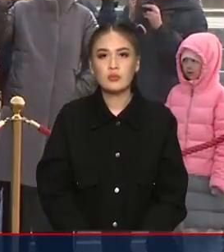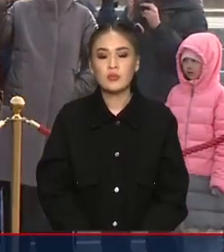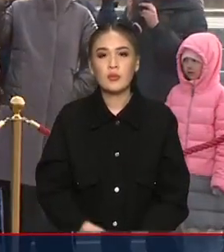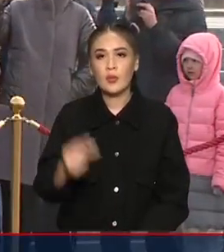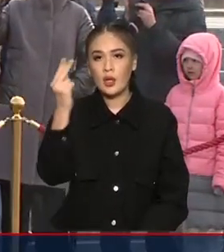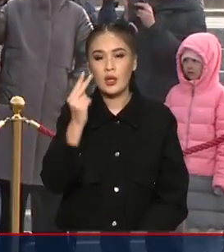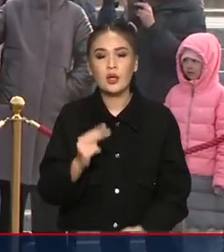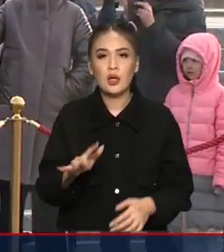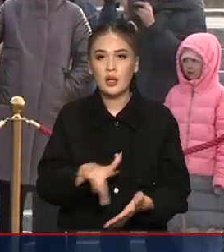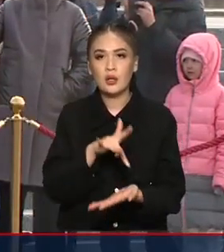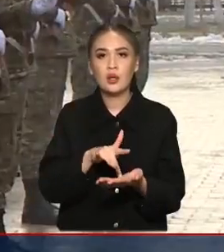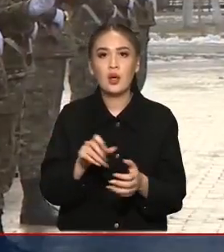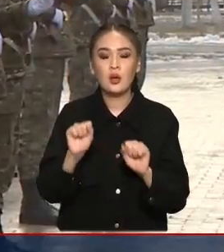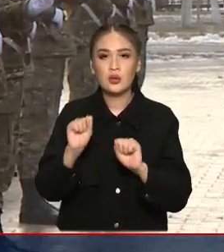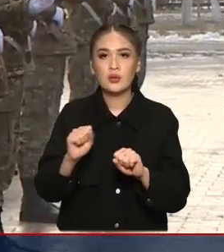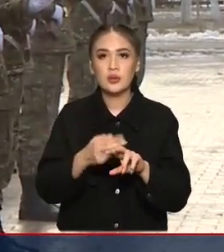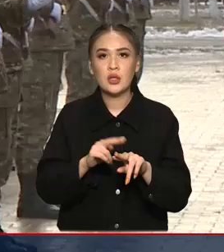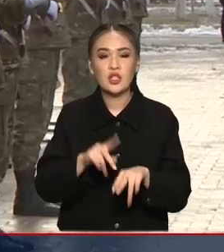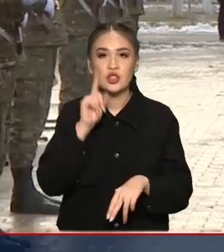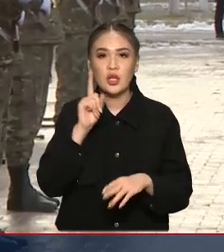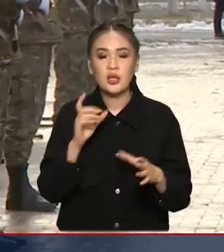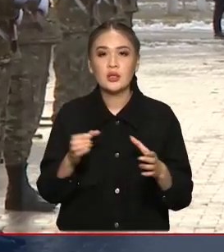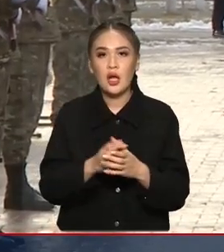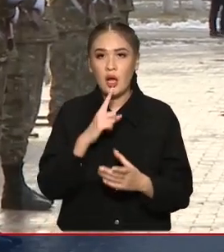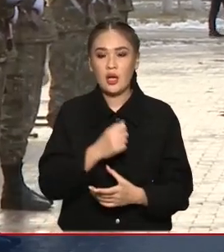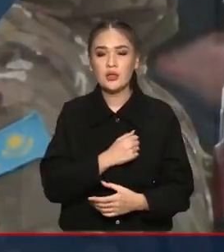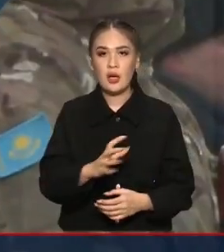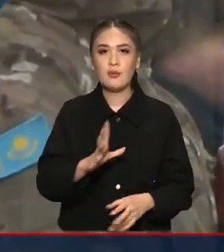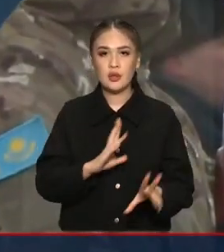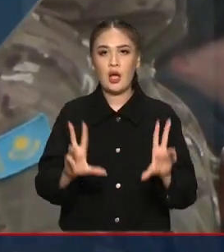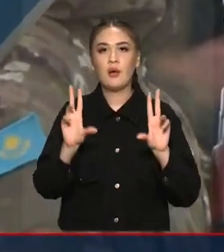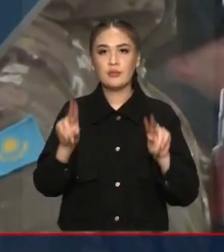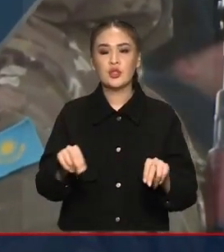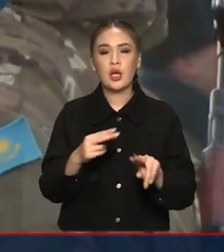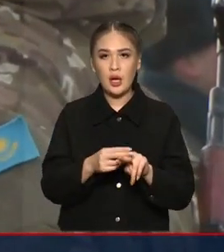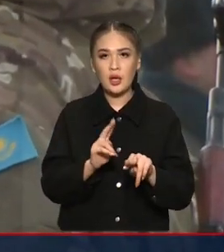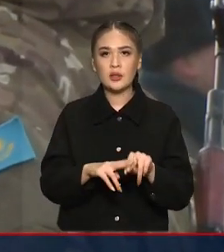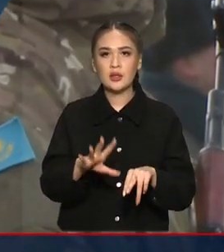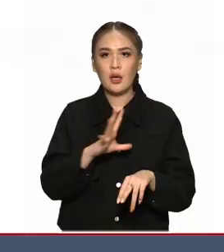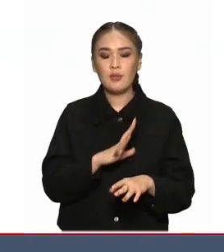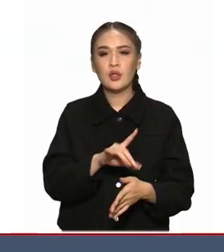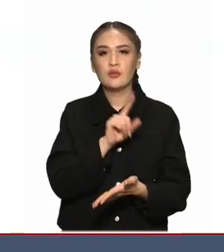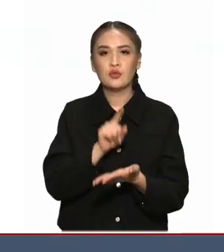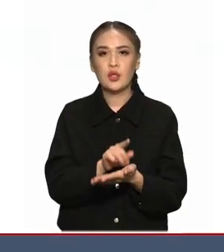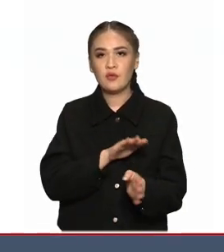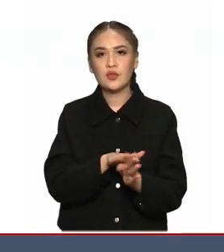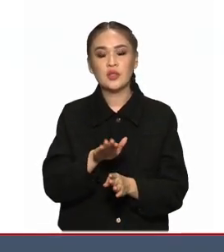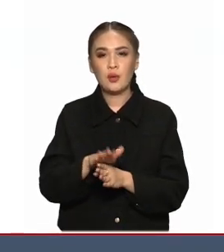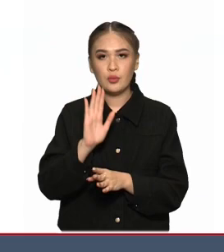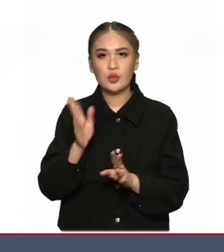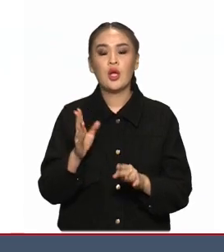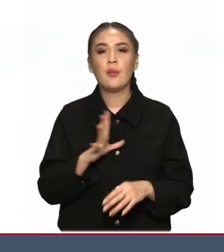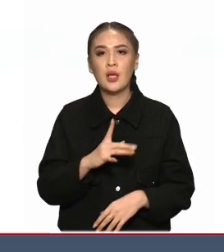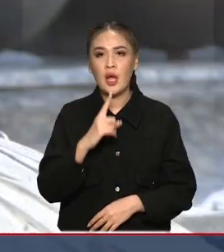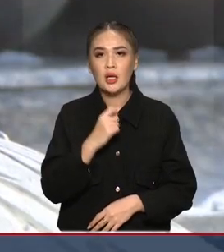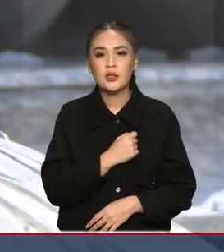Астана қаласындағы отан қорғаушылар монумент алдында жас сарбаздар ант берді. Олар мемлекеттік күзетте азаматтық парыздарын өтейді. Бұл құрылымда үздік әскерилер